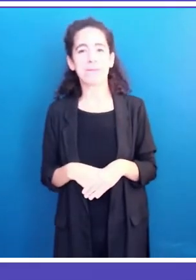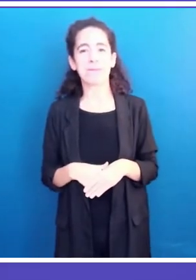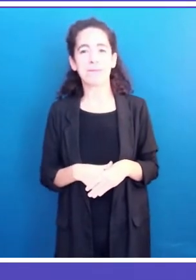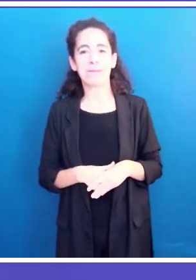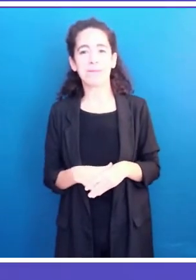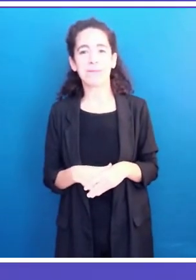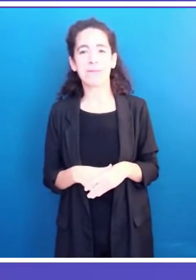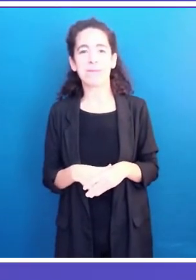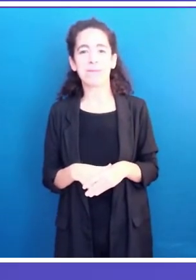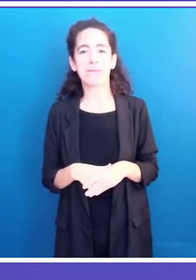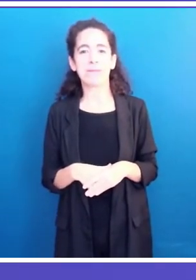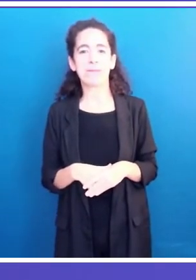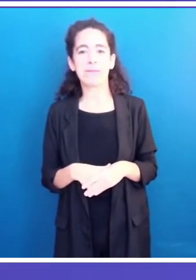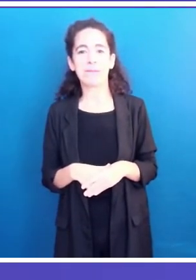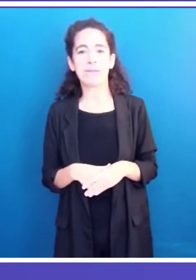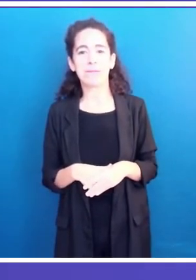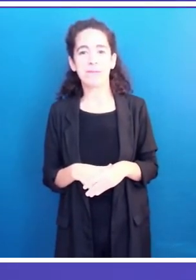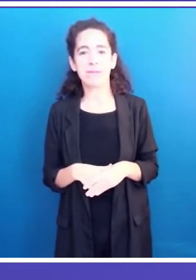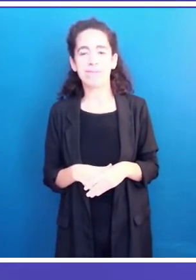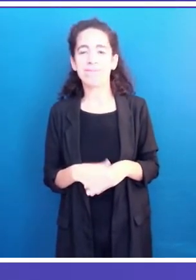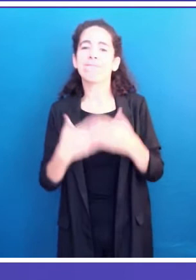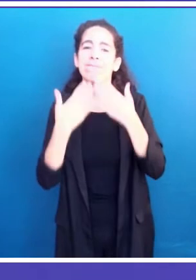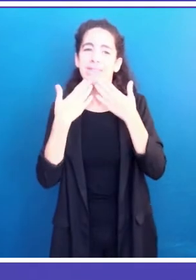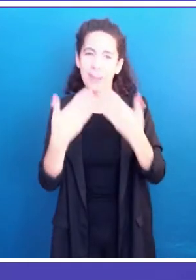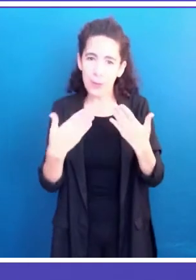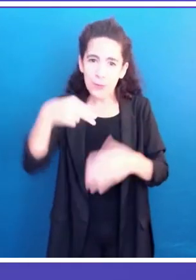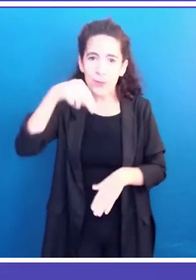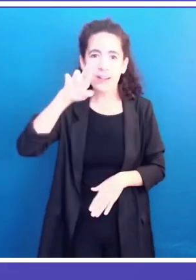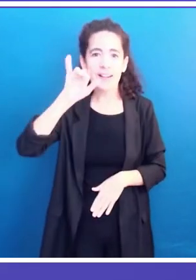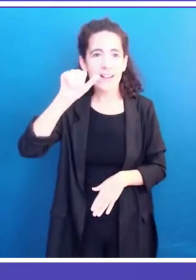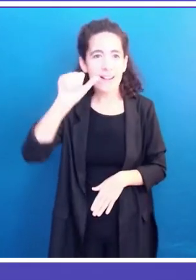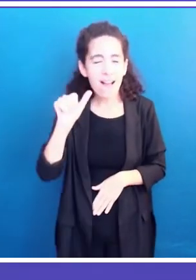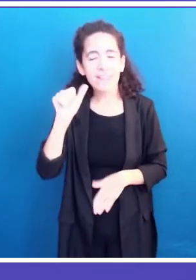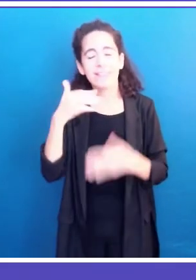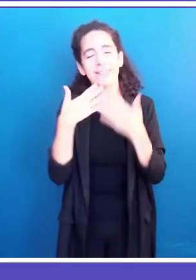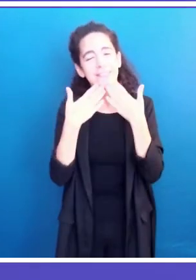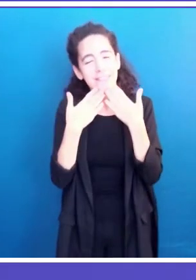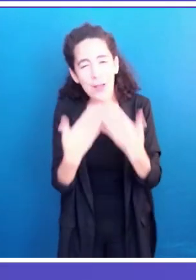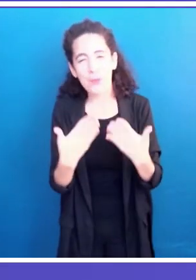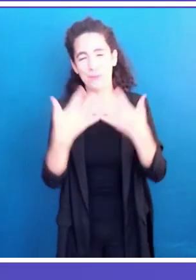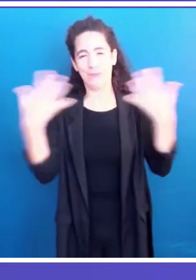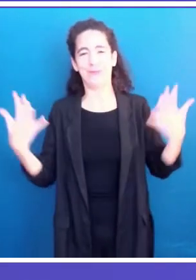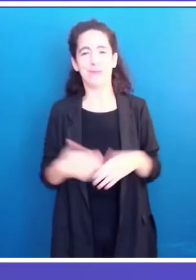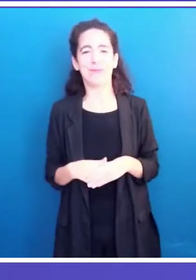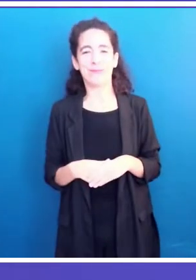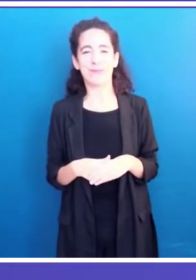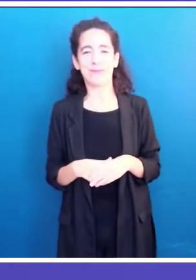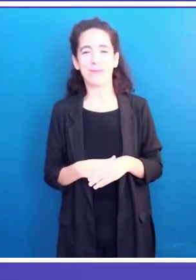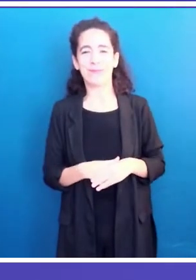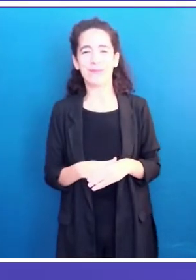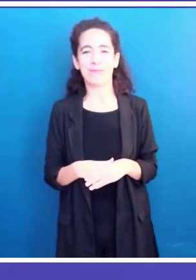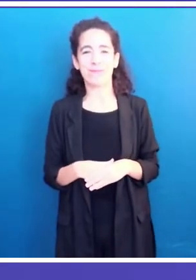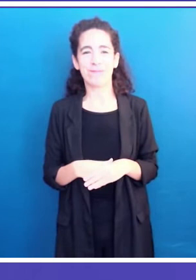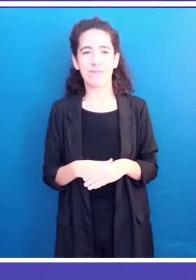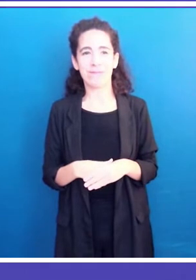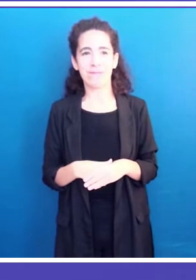شكرا جزيلا. شكرا نوريا. يمكن أن أعود لاحقا إلى بعض هذه الأسئلة، ولكن الآن أعطي الكلمة